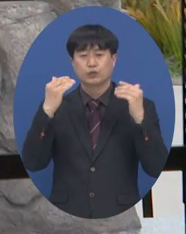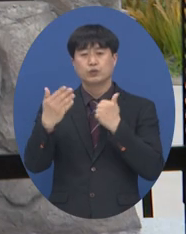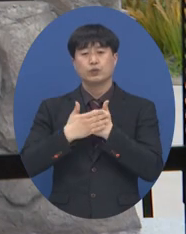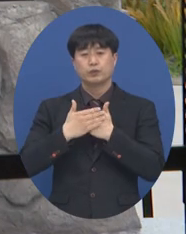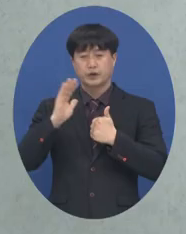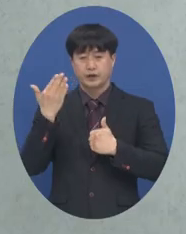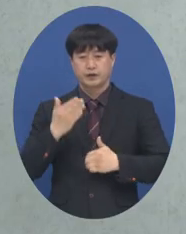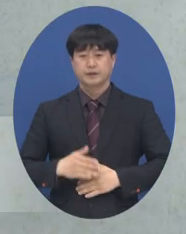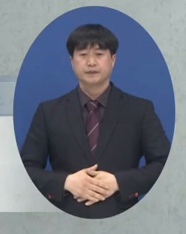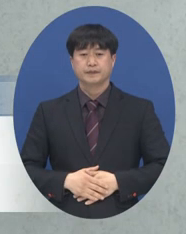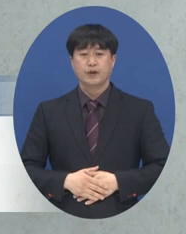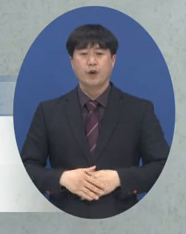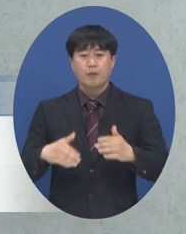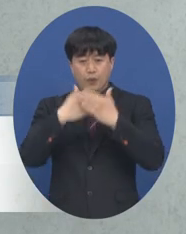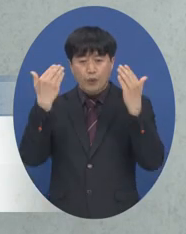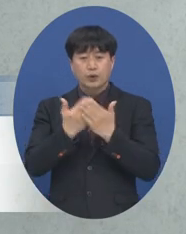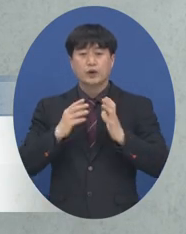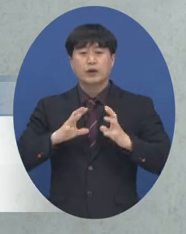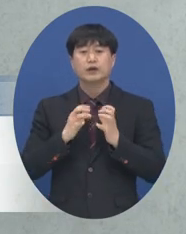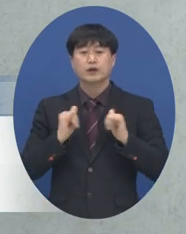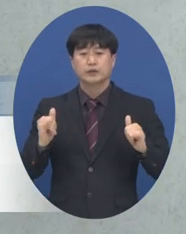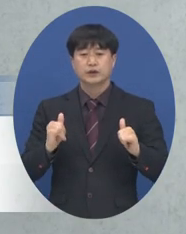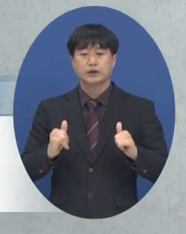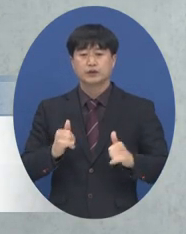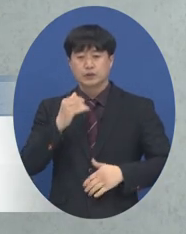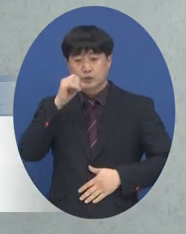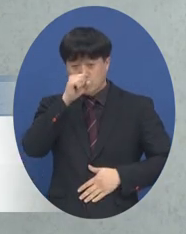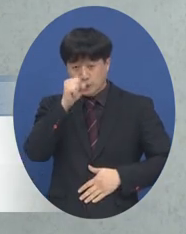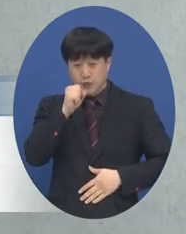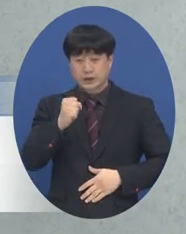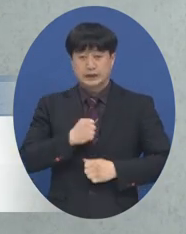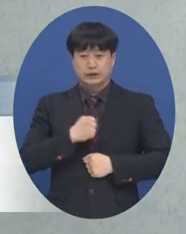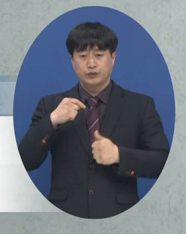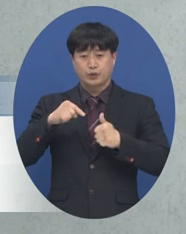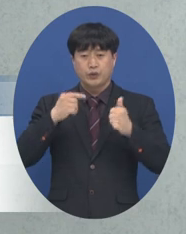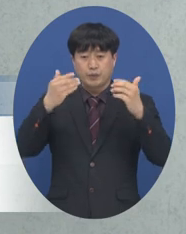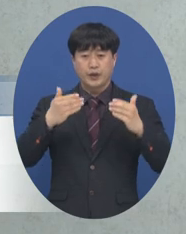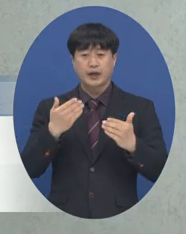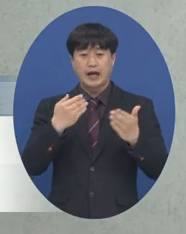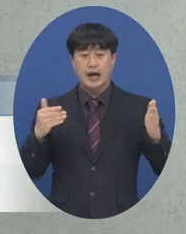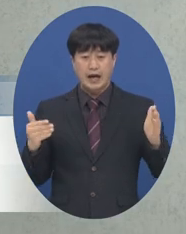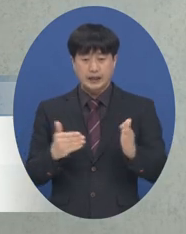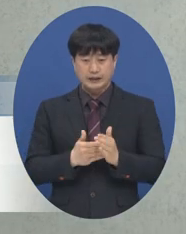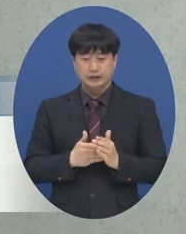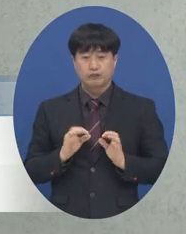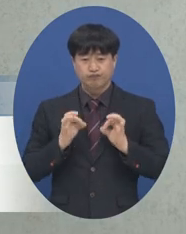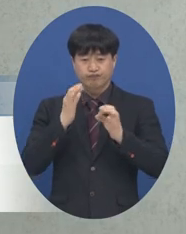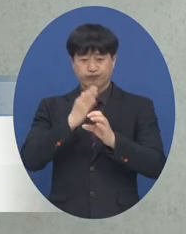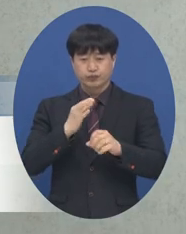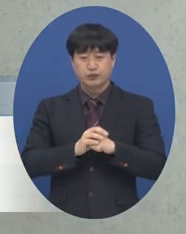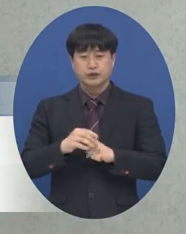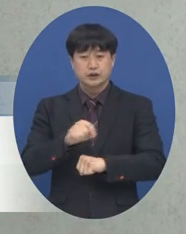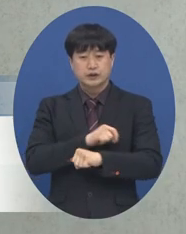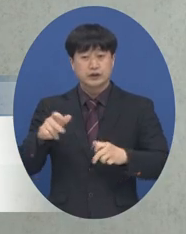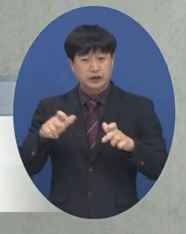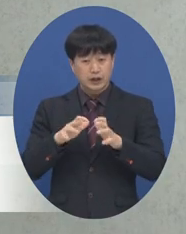됩니다. 모든 대한민국 국민들이 양질의 안전 교육을 받을 수 있도록 저희는 최선을 다하고 있고요.